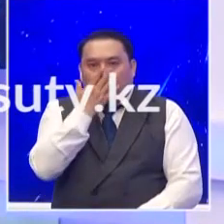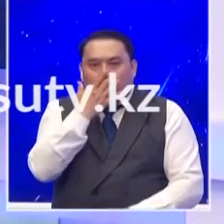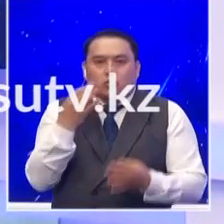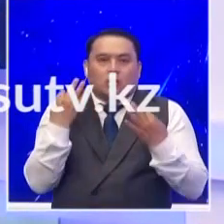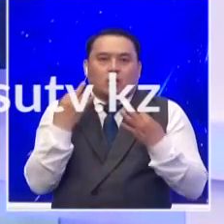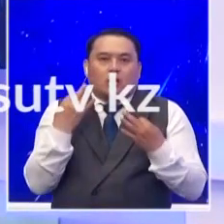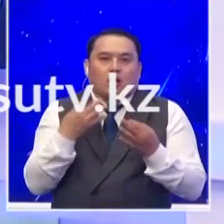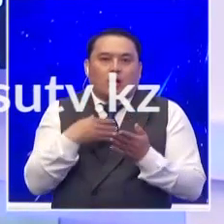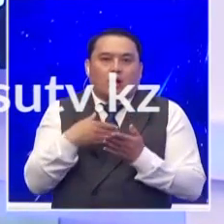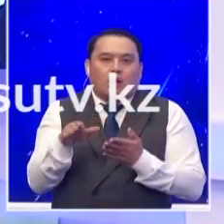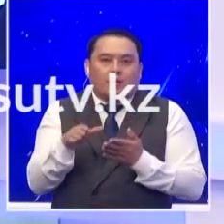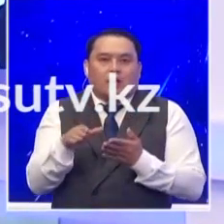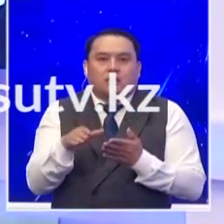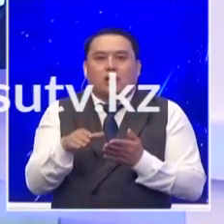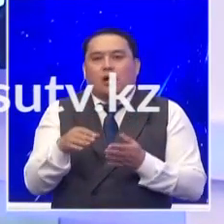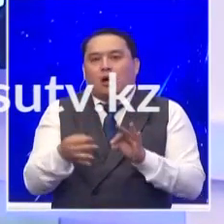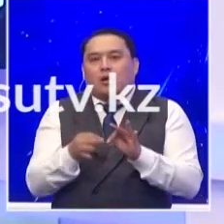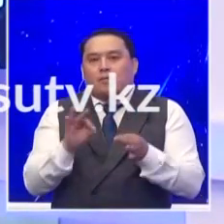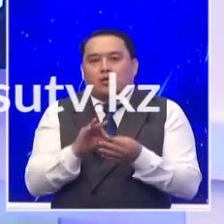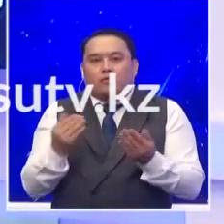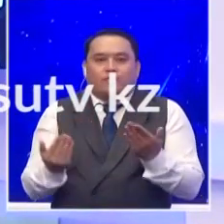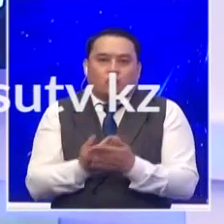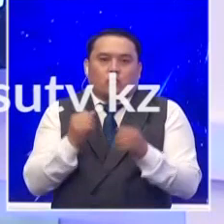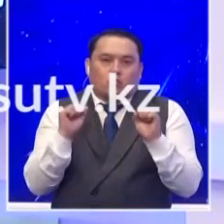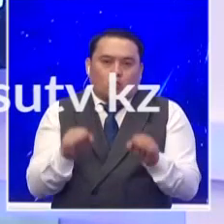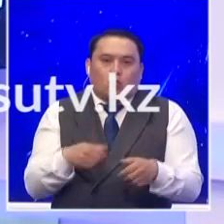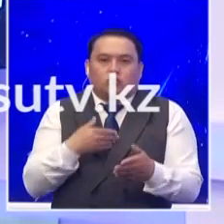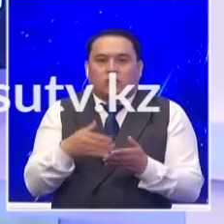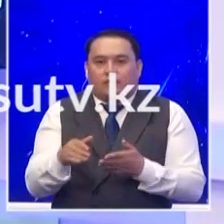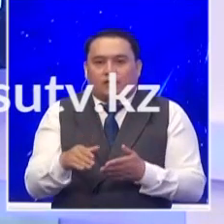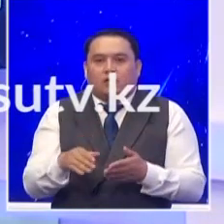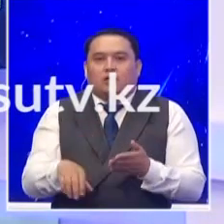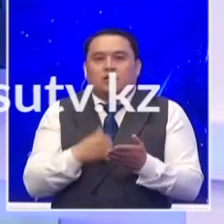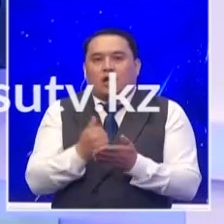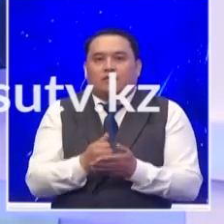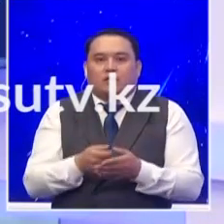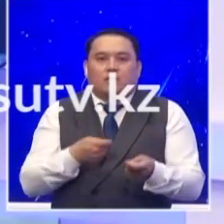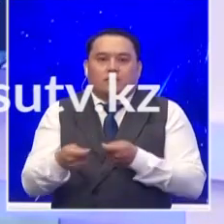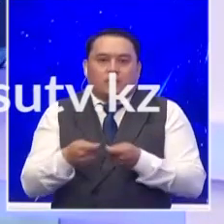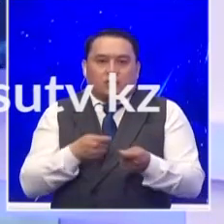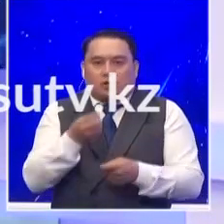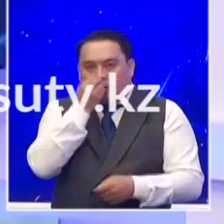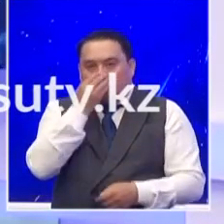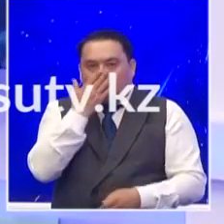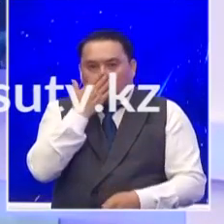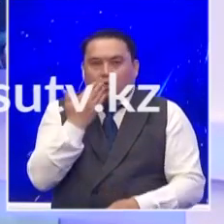допустили отмену Олимпиады. Мнение о том, что игры вновь могут не состояться, выразил генеральный секретарь правящей в